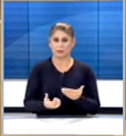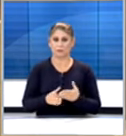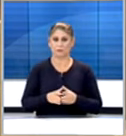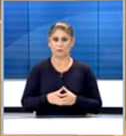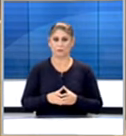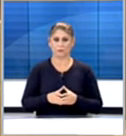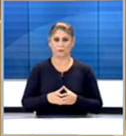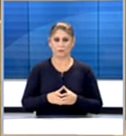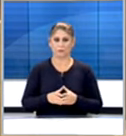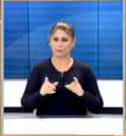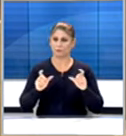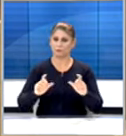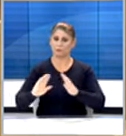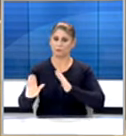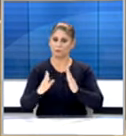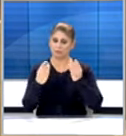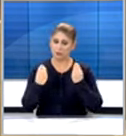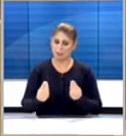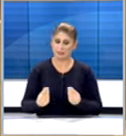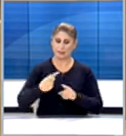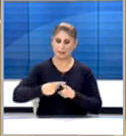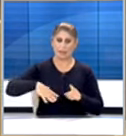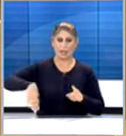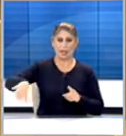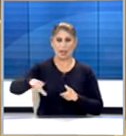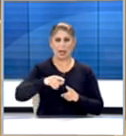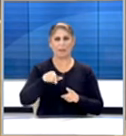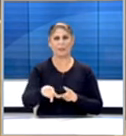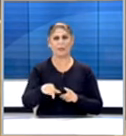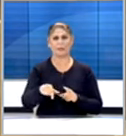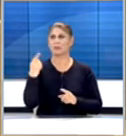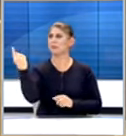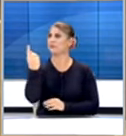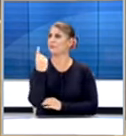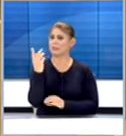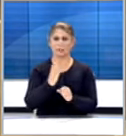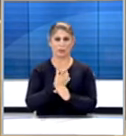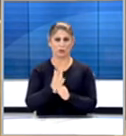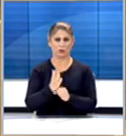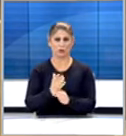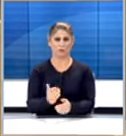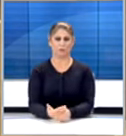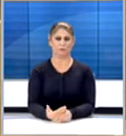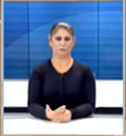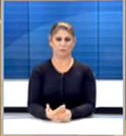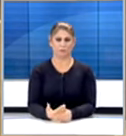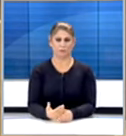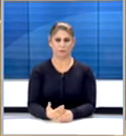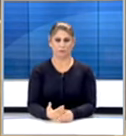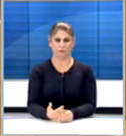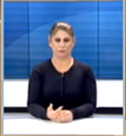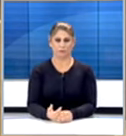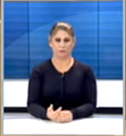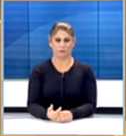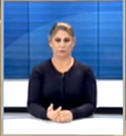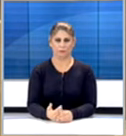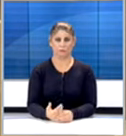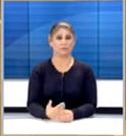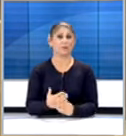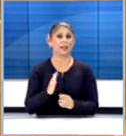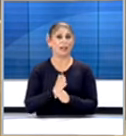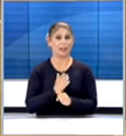για να οχυρωθεί καλύτερα η χώρα μας σε αυτές τις φυσικές καταστροφές. Πάμε λοιπόν. Η καταστροφή στην